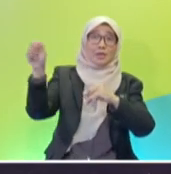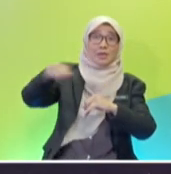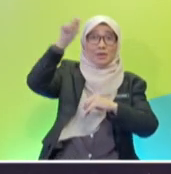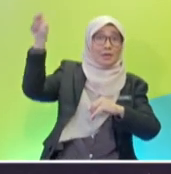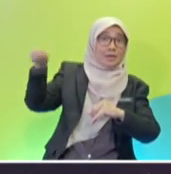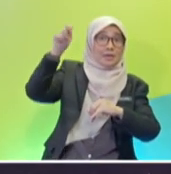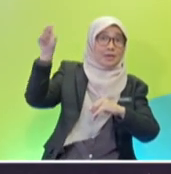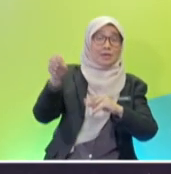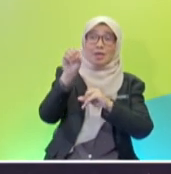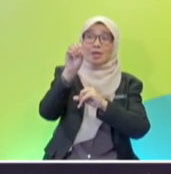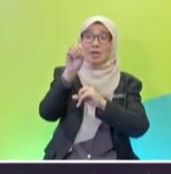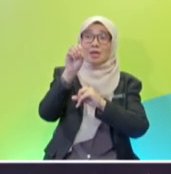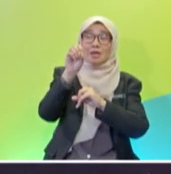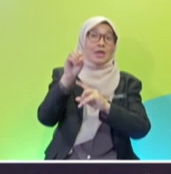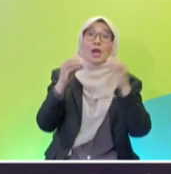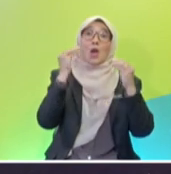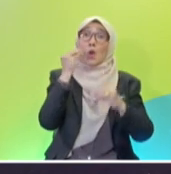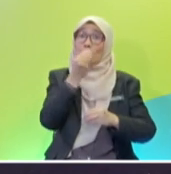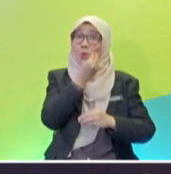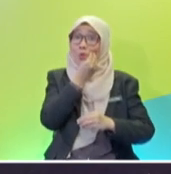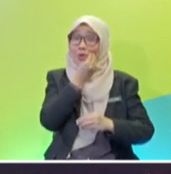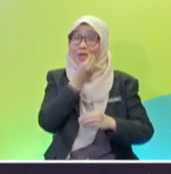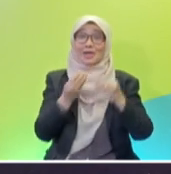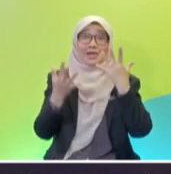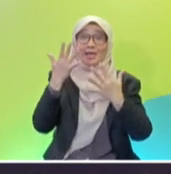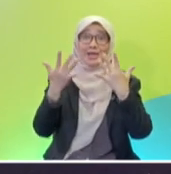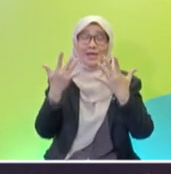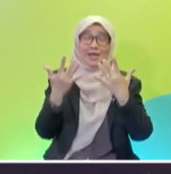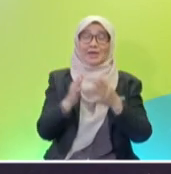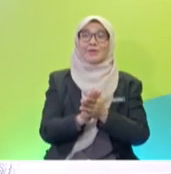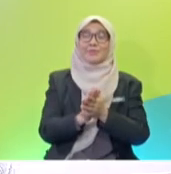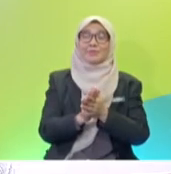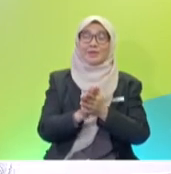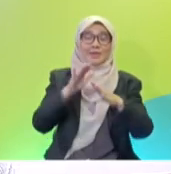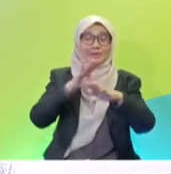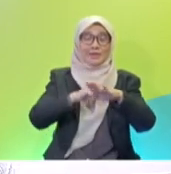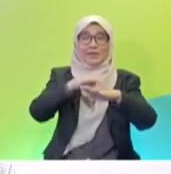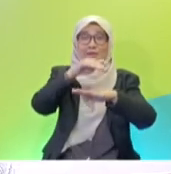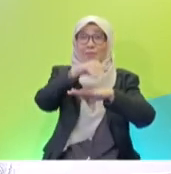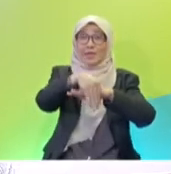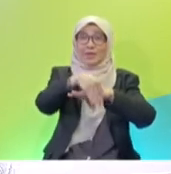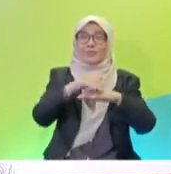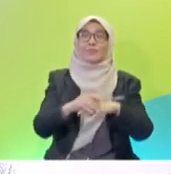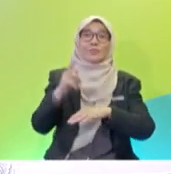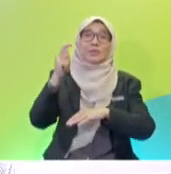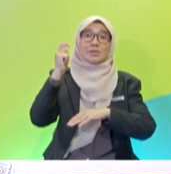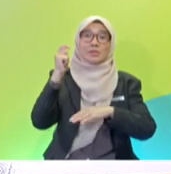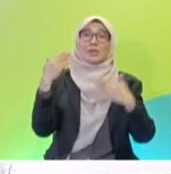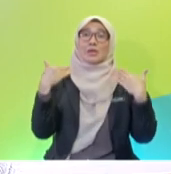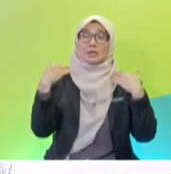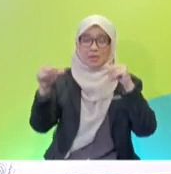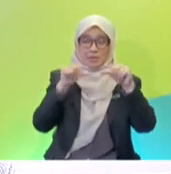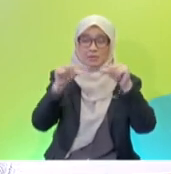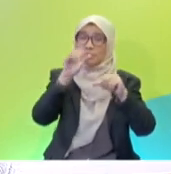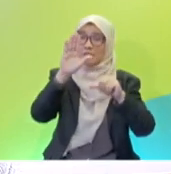malamnya. Pertunjukkan api pada waktu malam. Jadi Hanis, kita tengok tadi ada aktiviti